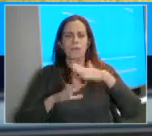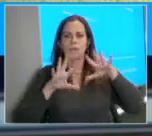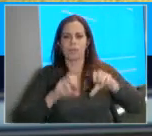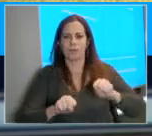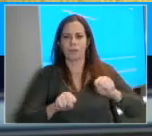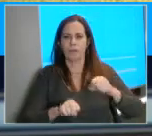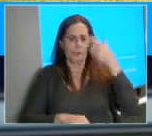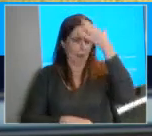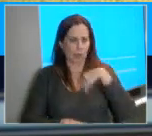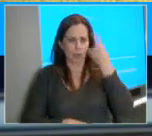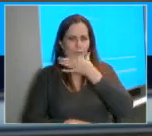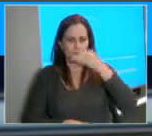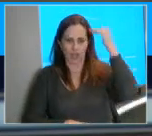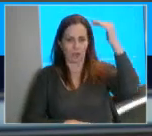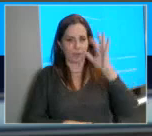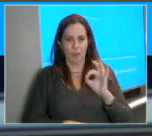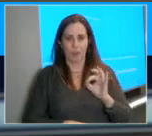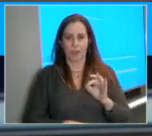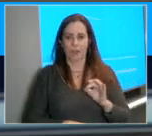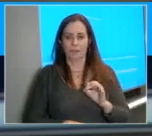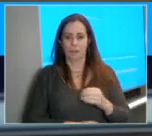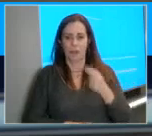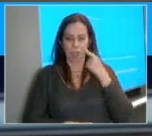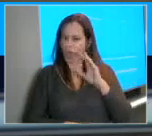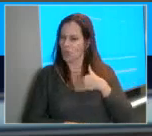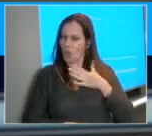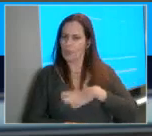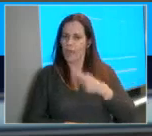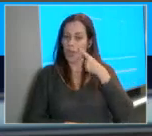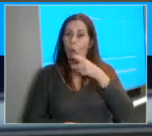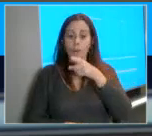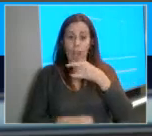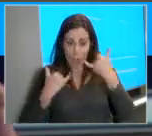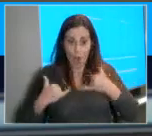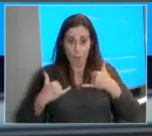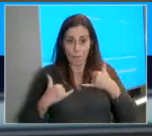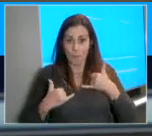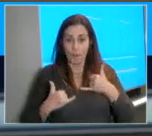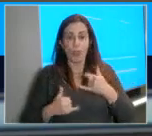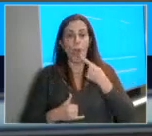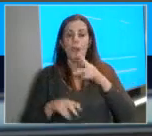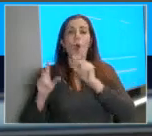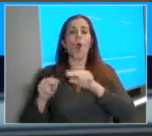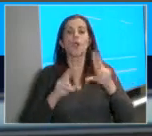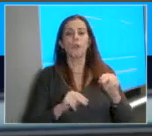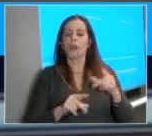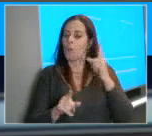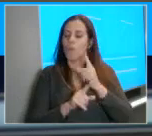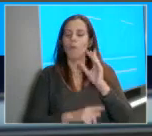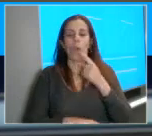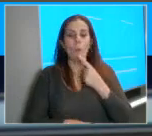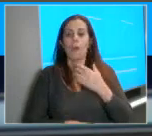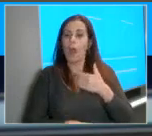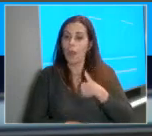עם פרצופו יפה של בני גנץ, באמת מרשים. אני רוצה לראות אותו עומד היום, אומר את אותו דבר מול